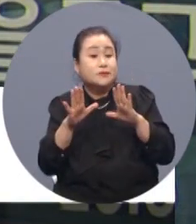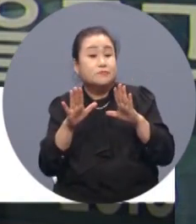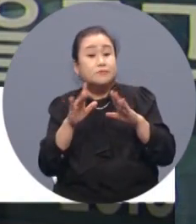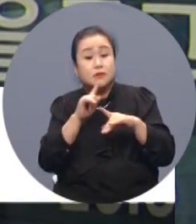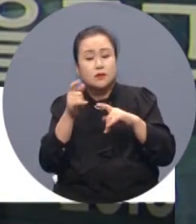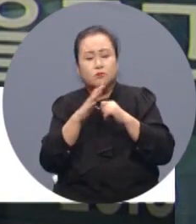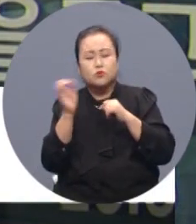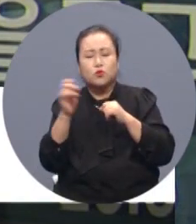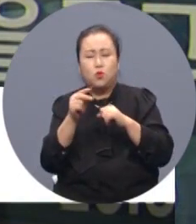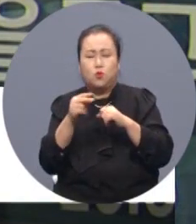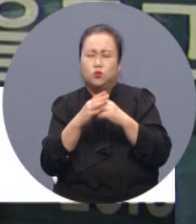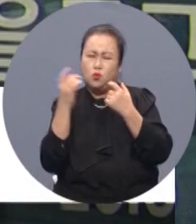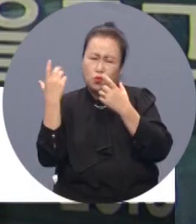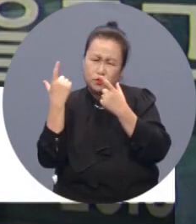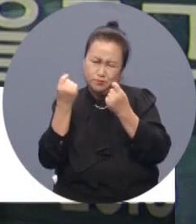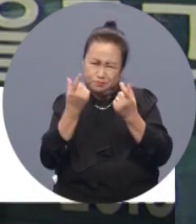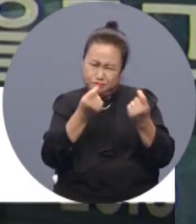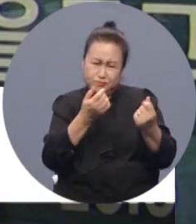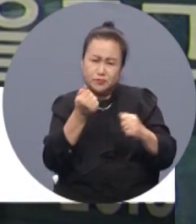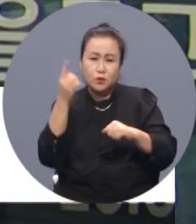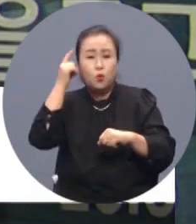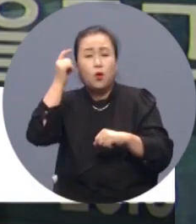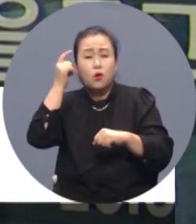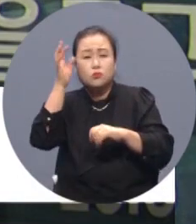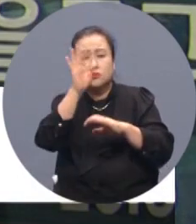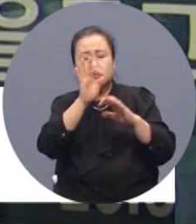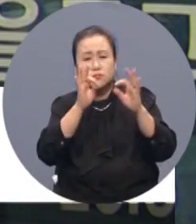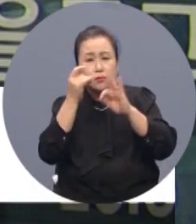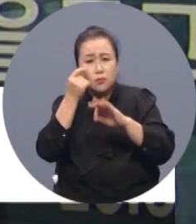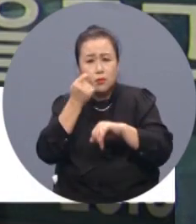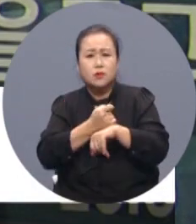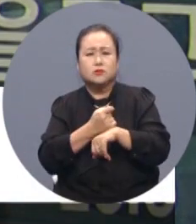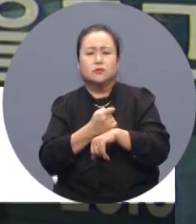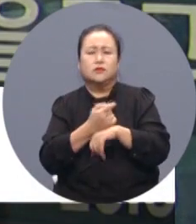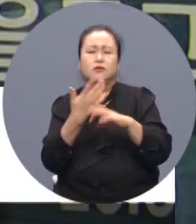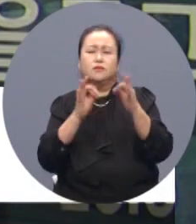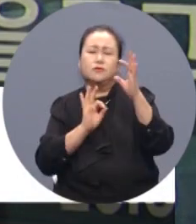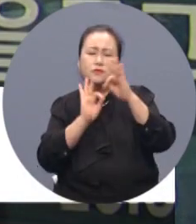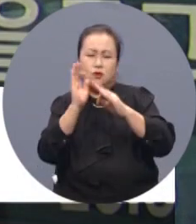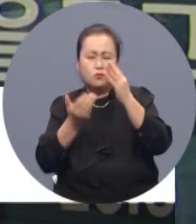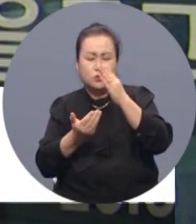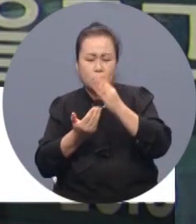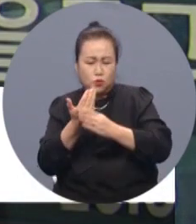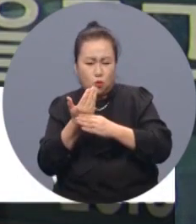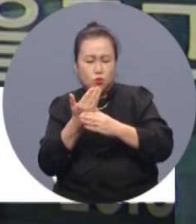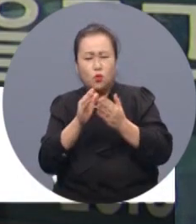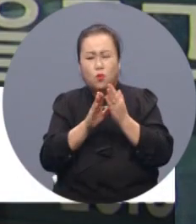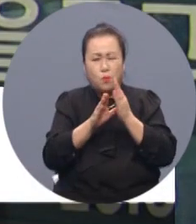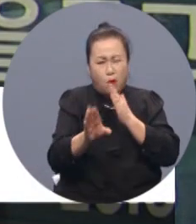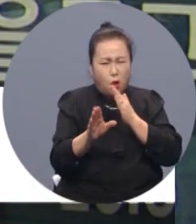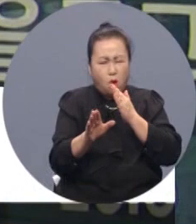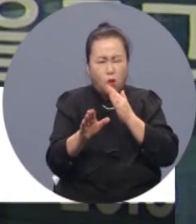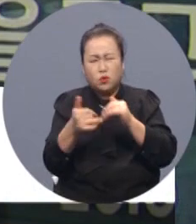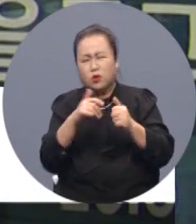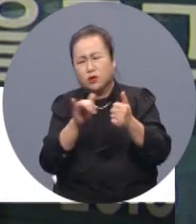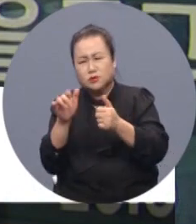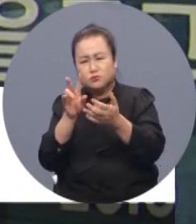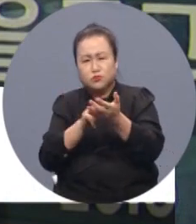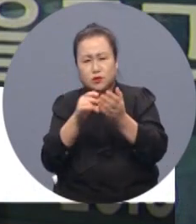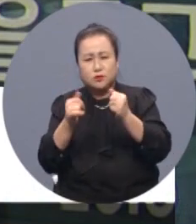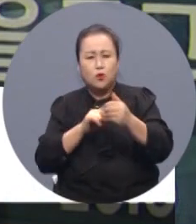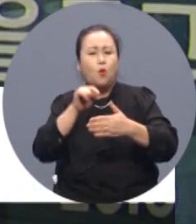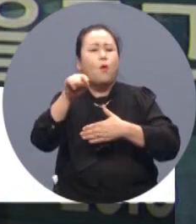지나면 또 제자리 입니다 왜 그럴까 살펴봤더니 금융사고가 나도 또 갑질 문제가 터져도